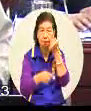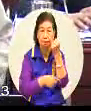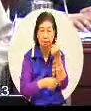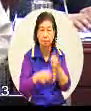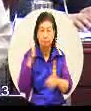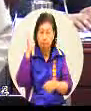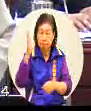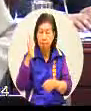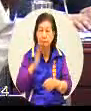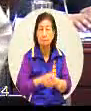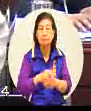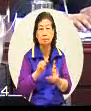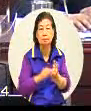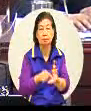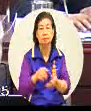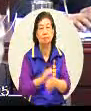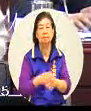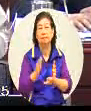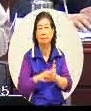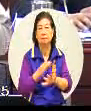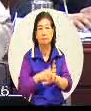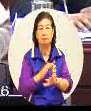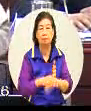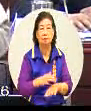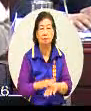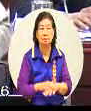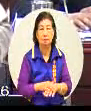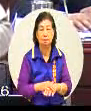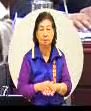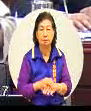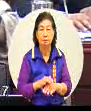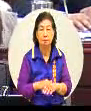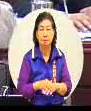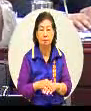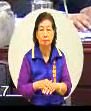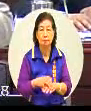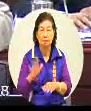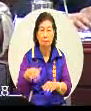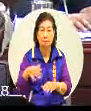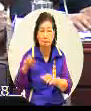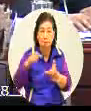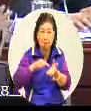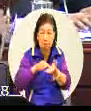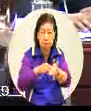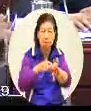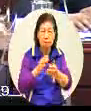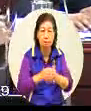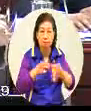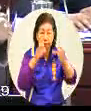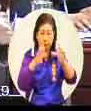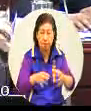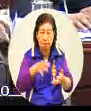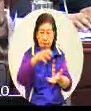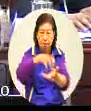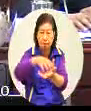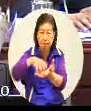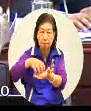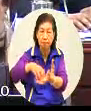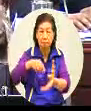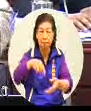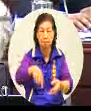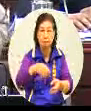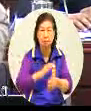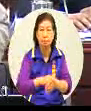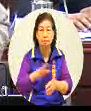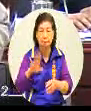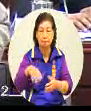申请。但是伊未来，伊也未申请建桥，伊也申请建桥伫这个部分，啊，我会提出